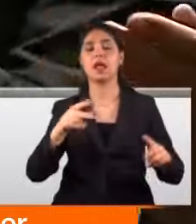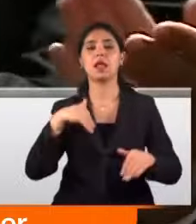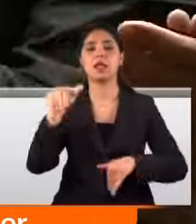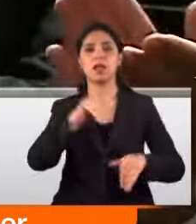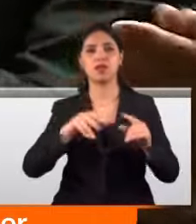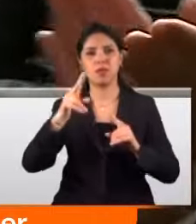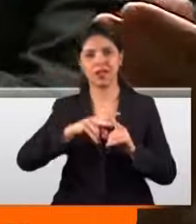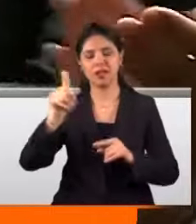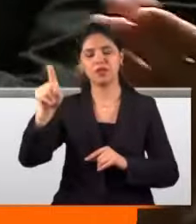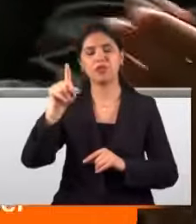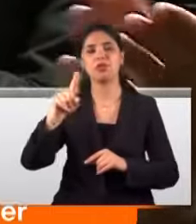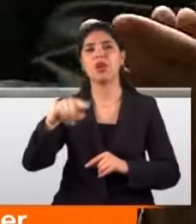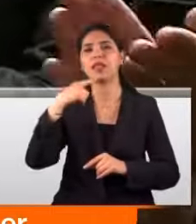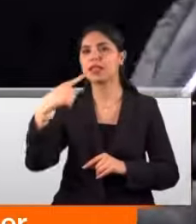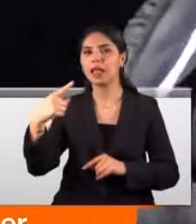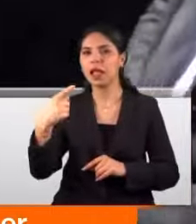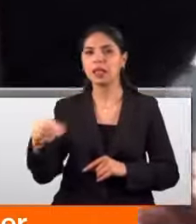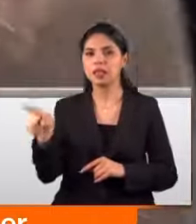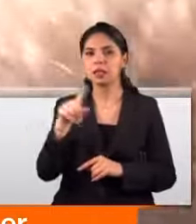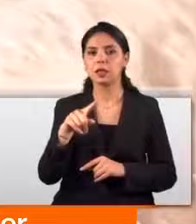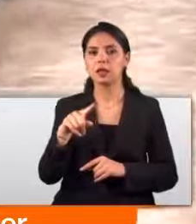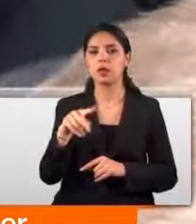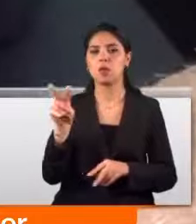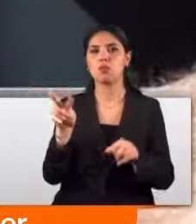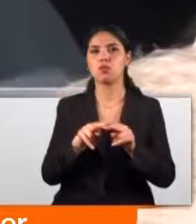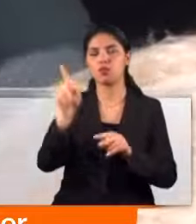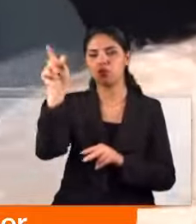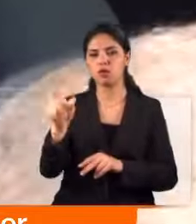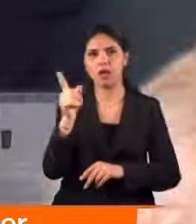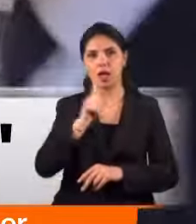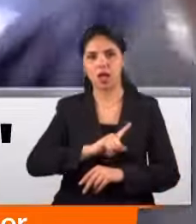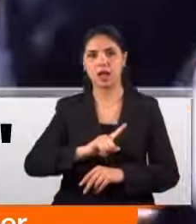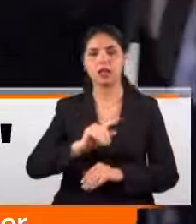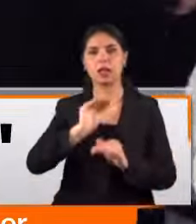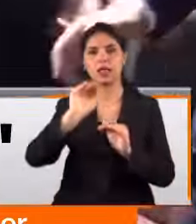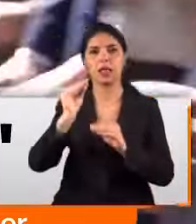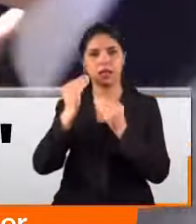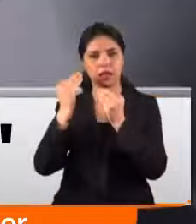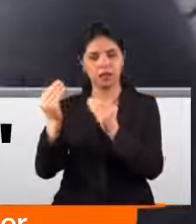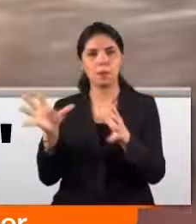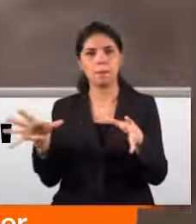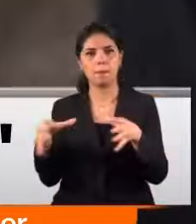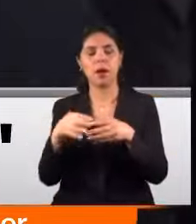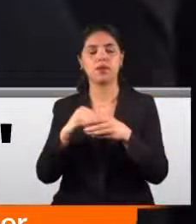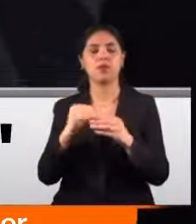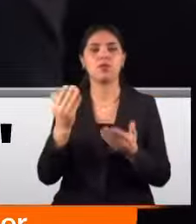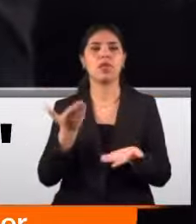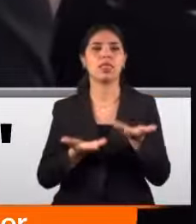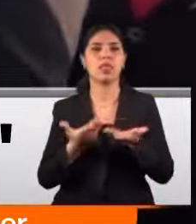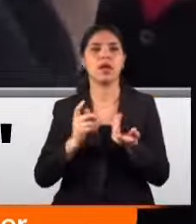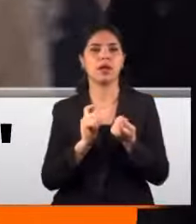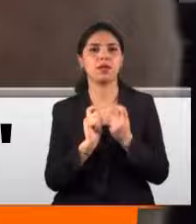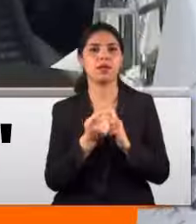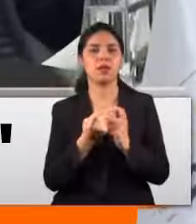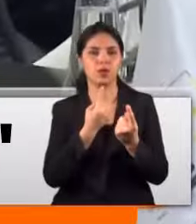ise Müsavat Dervişoğlu. Meral Akşener'in Dervişoğlu'nun adaylığına yeşil ışık yakmasının parti içi dengeleri değiştirdiği